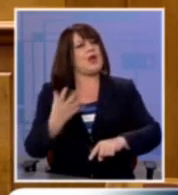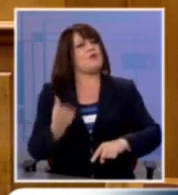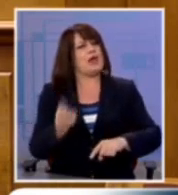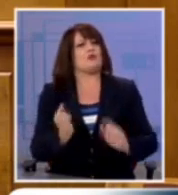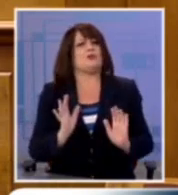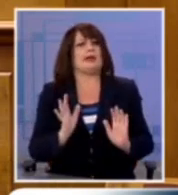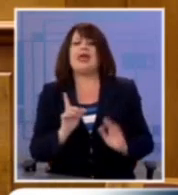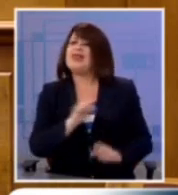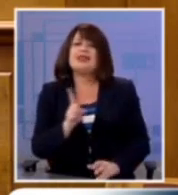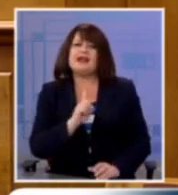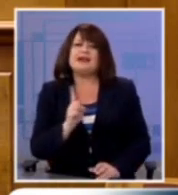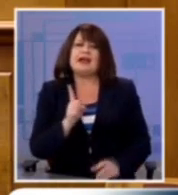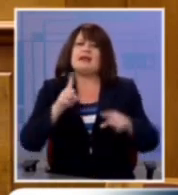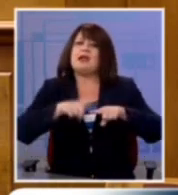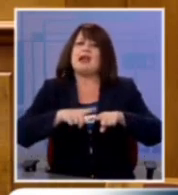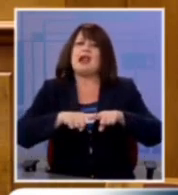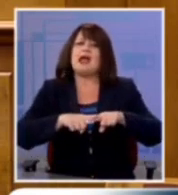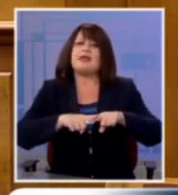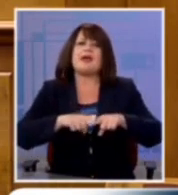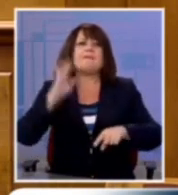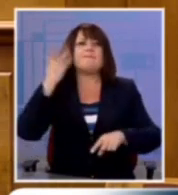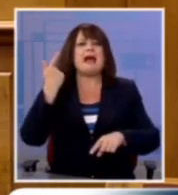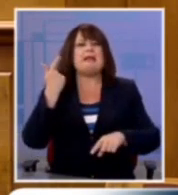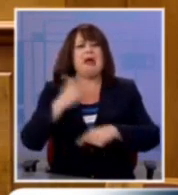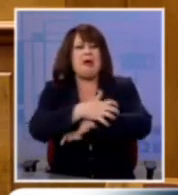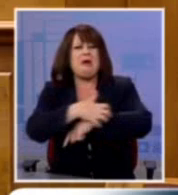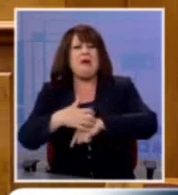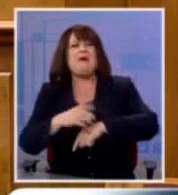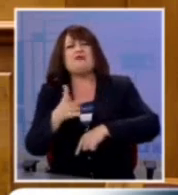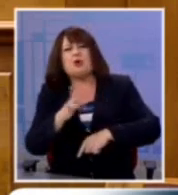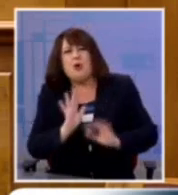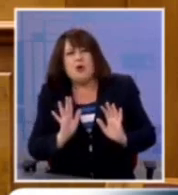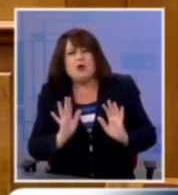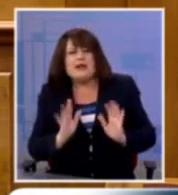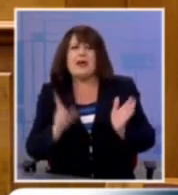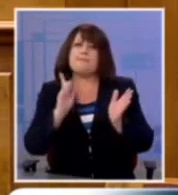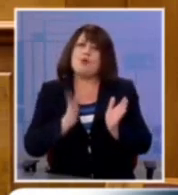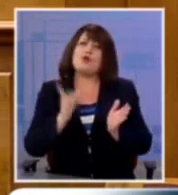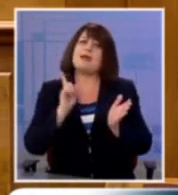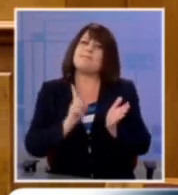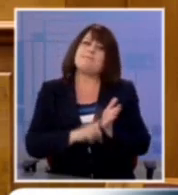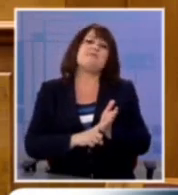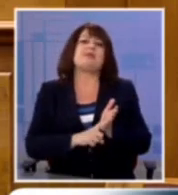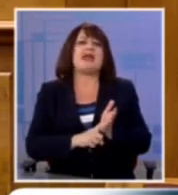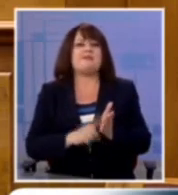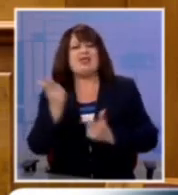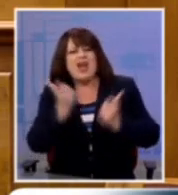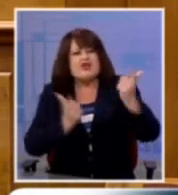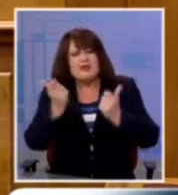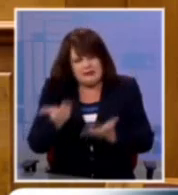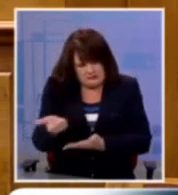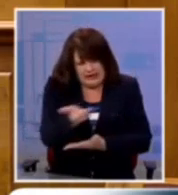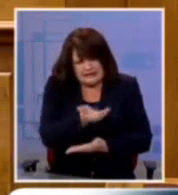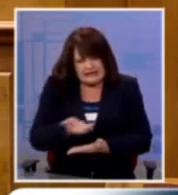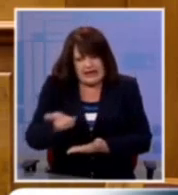Δεν είναι μια χώρα, παλιά τη λέγαμε ψωροκόστανα, η οποία μπορεί και πρέπει πάντα να ζει με δανεικά.